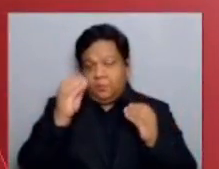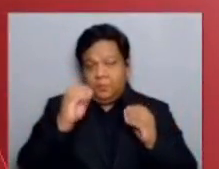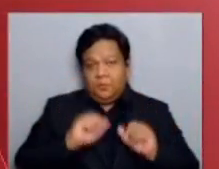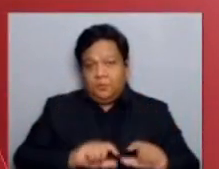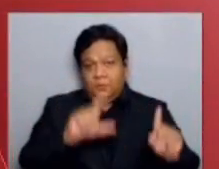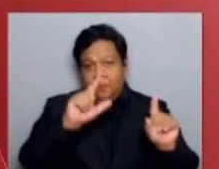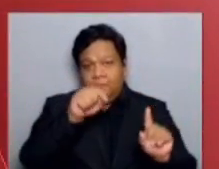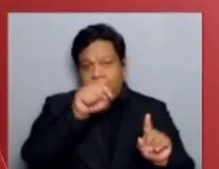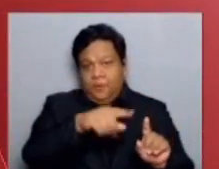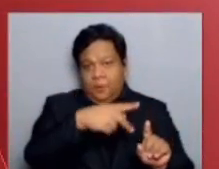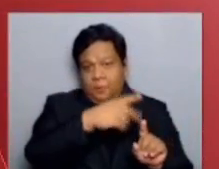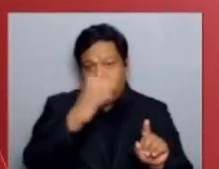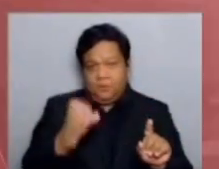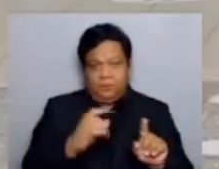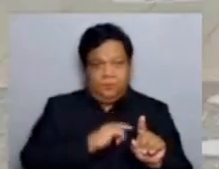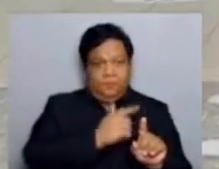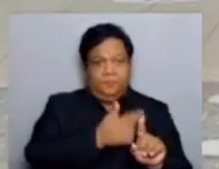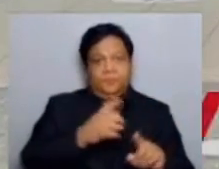Darlene?